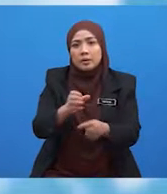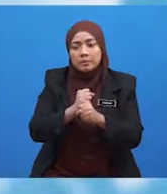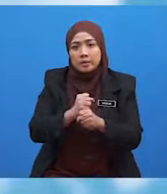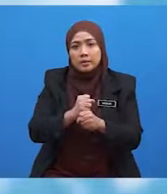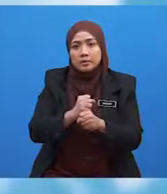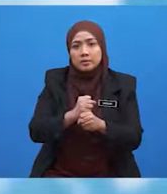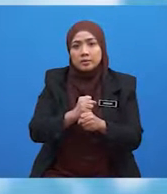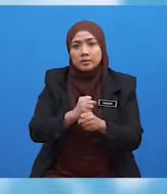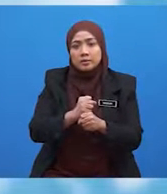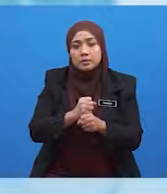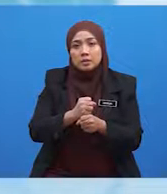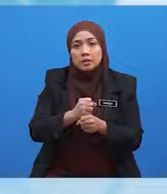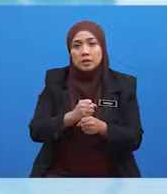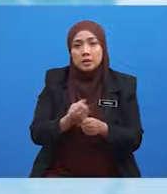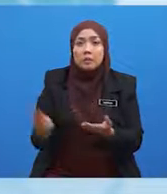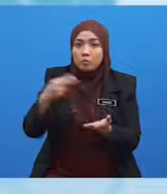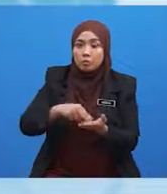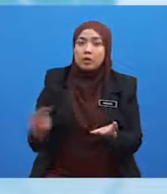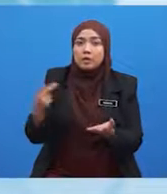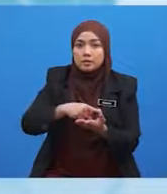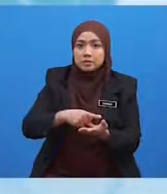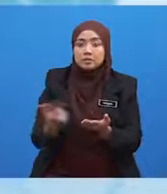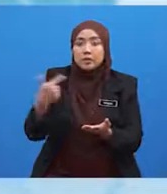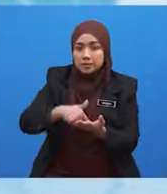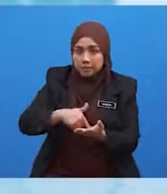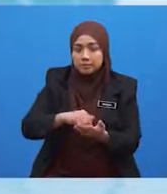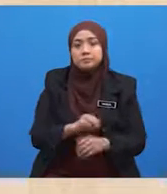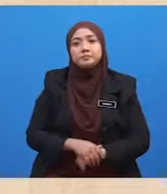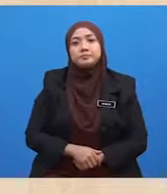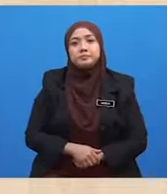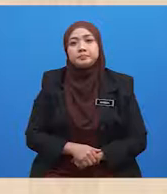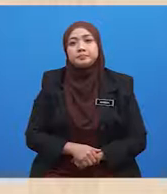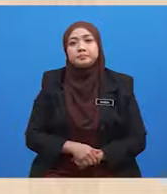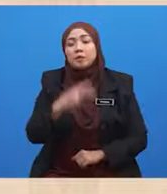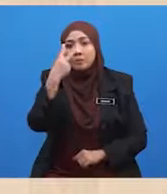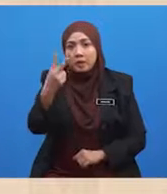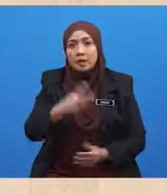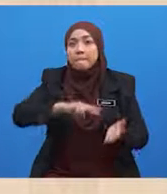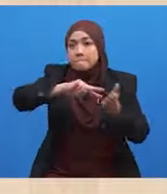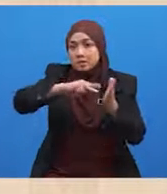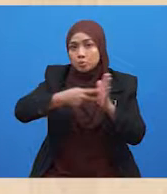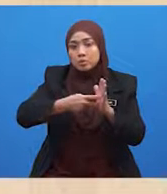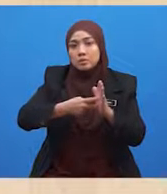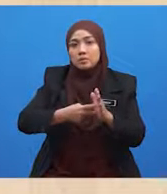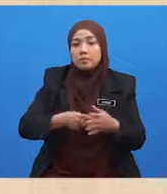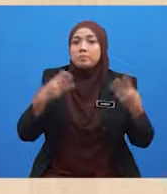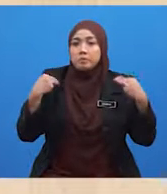untuk mengulang kaji sekarang marilah kita lihat pula maksud pemasaran